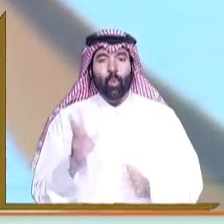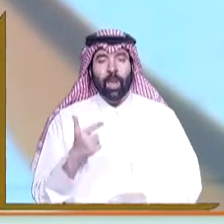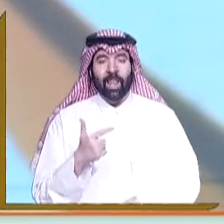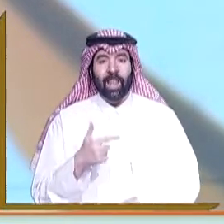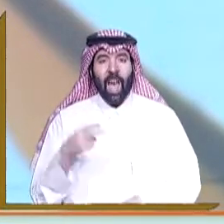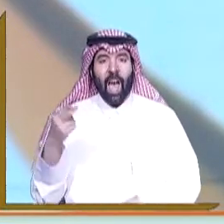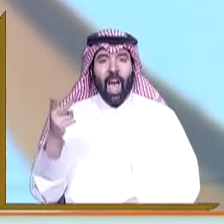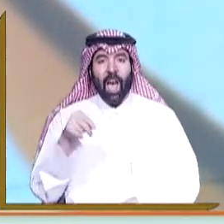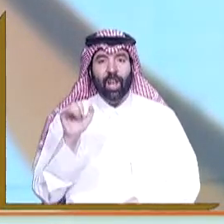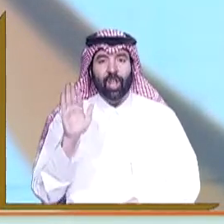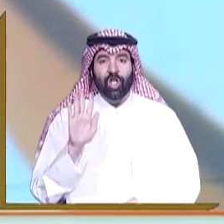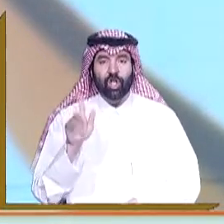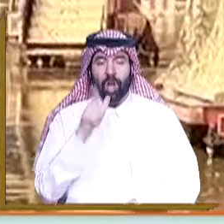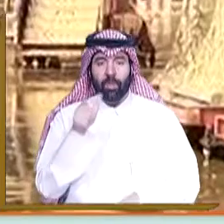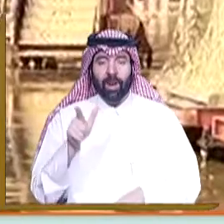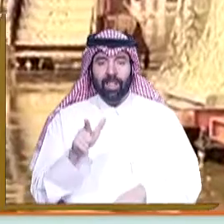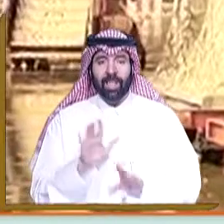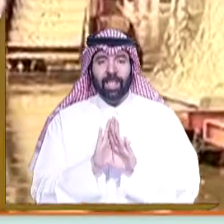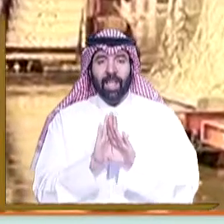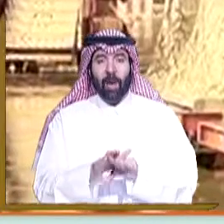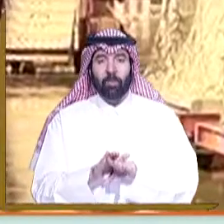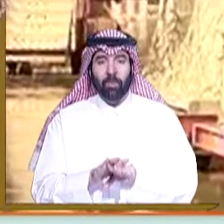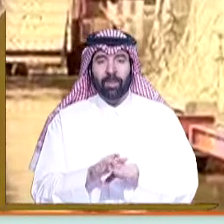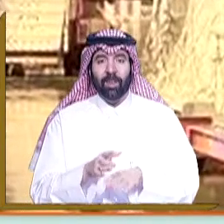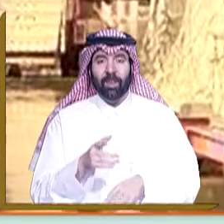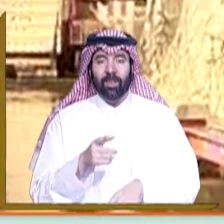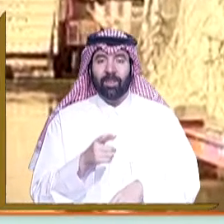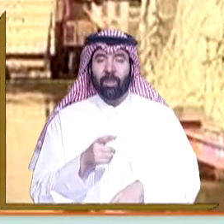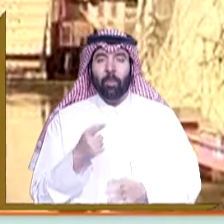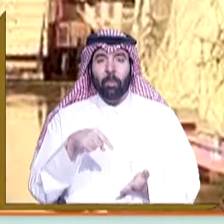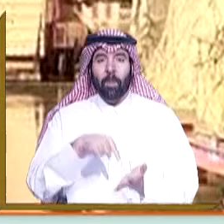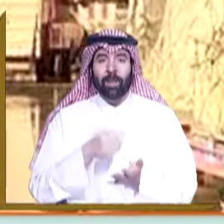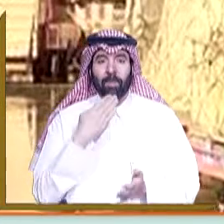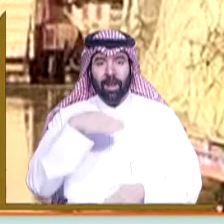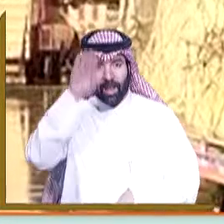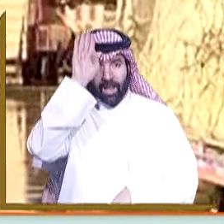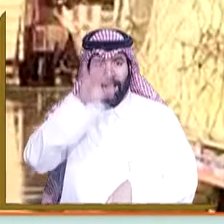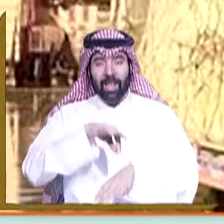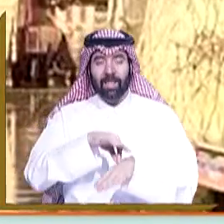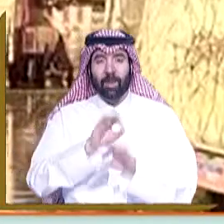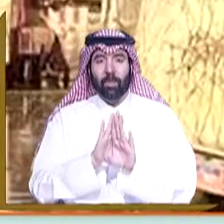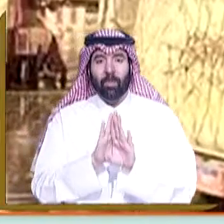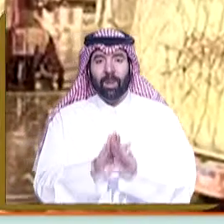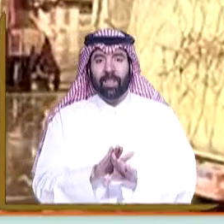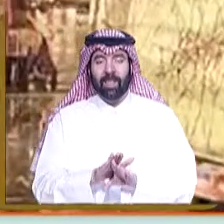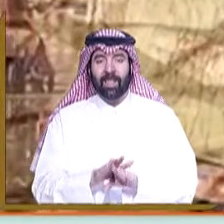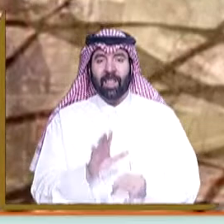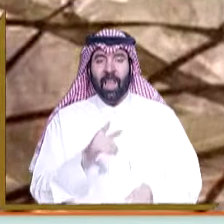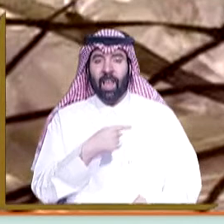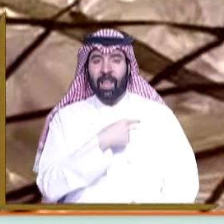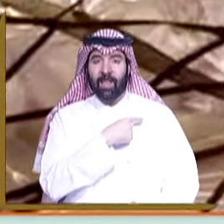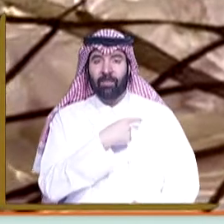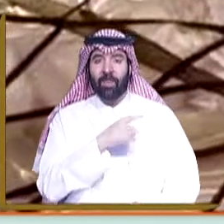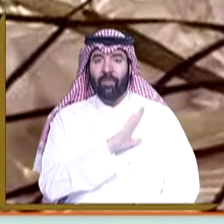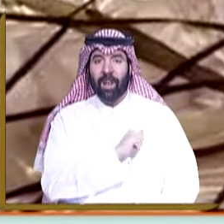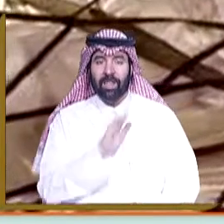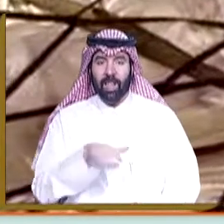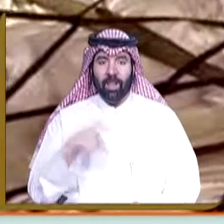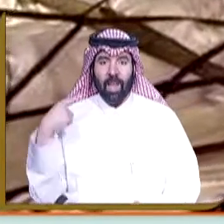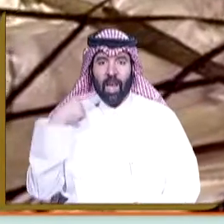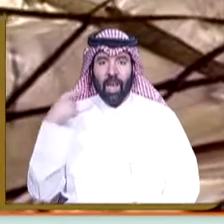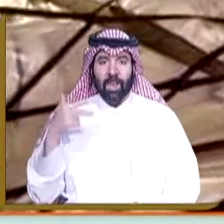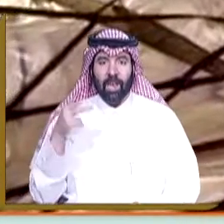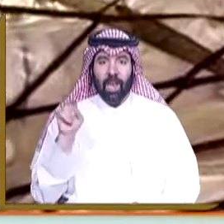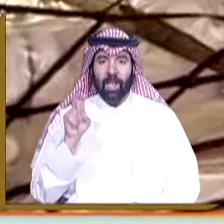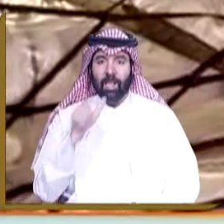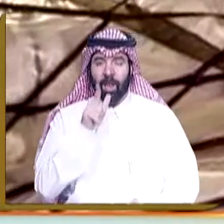يسيرها مركز الملك سلمان للإغاثة، تمهيدا لنقلها إلى المتضررين داخل قطاع غزة، حيث تحمل على متنها